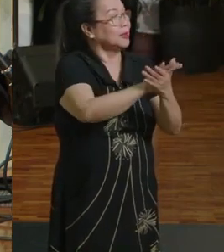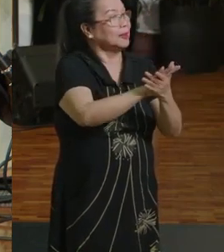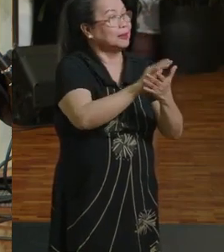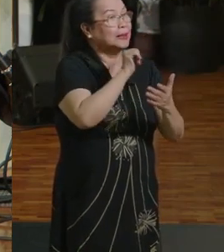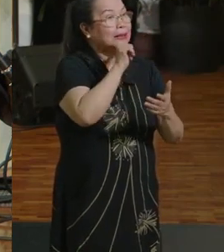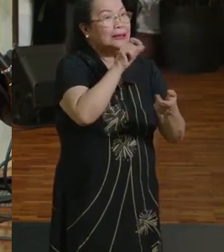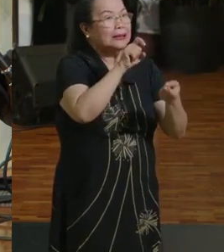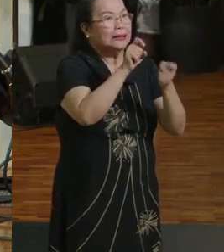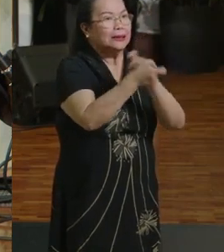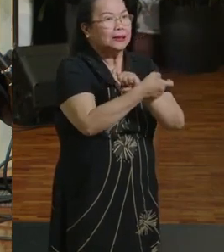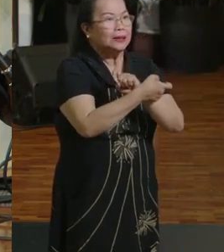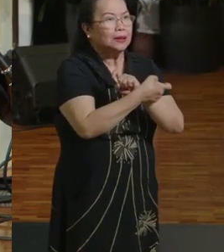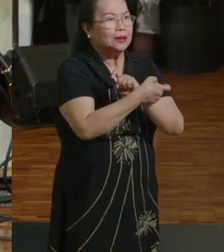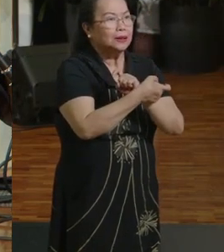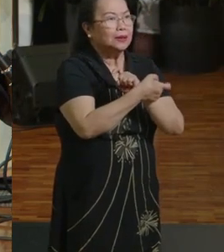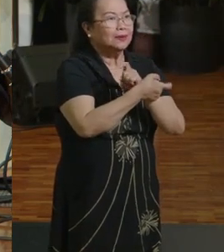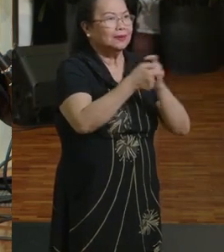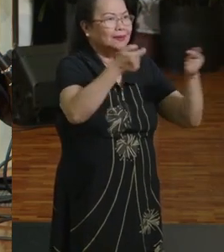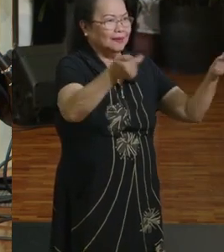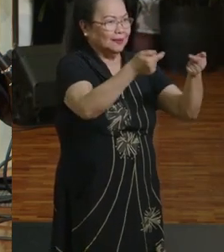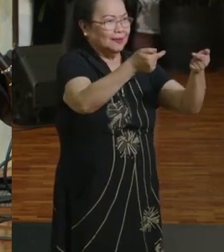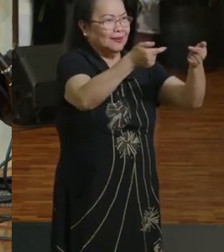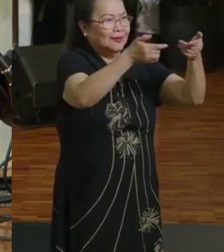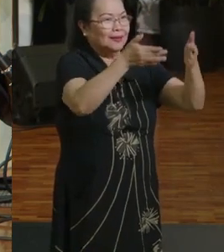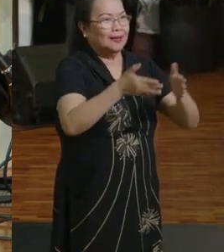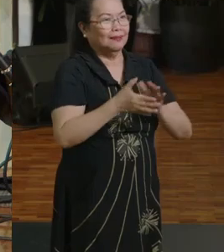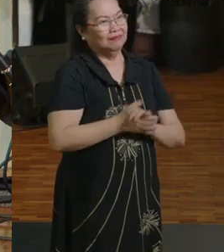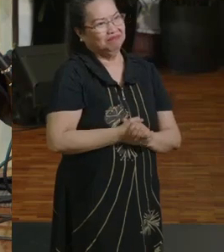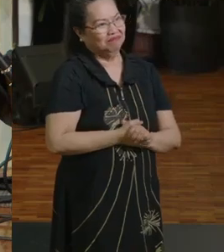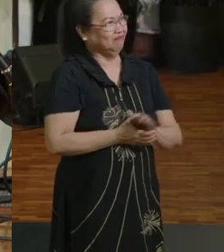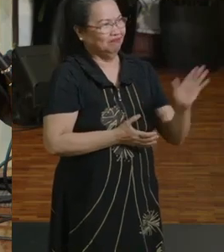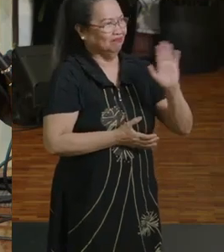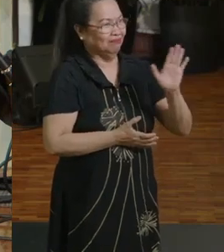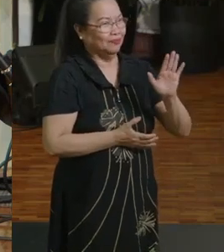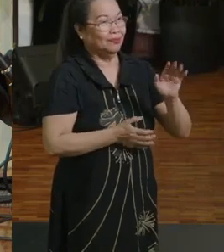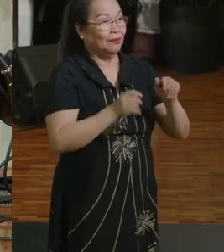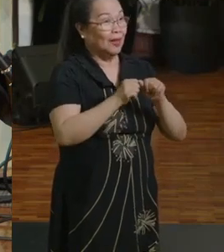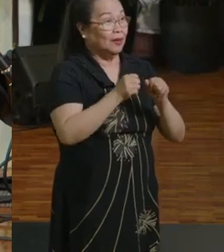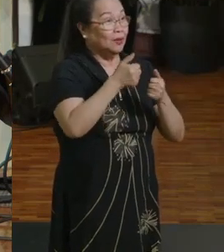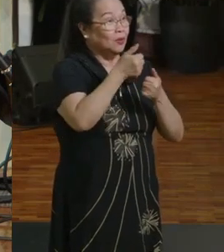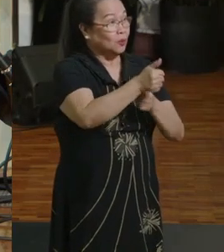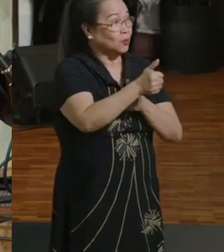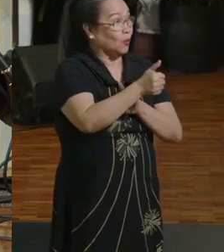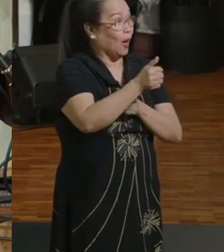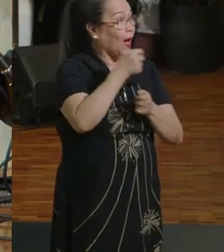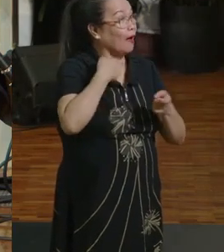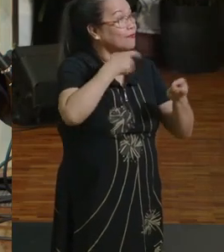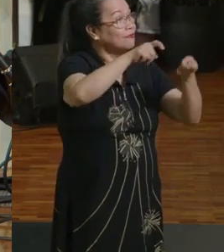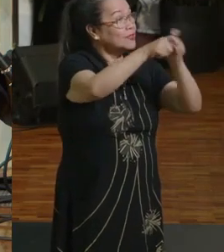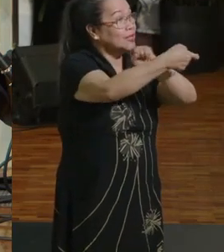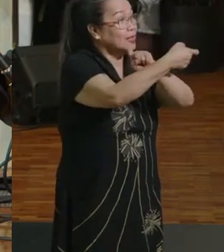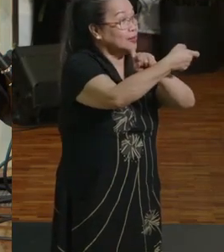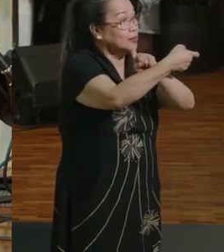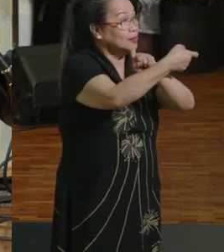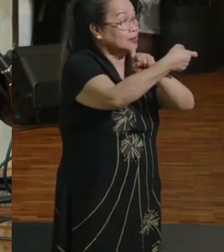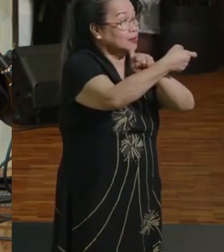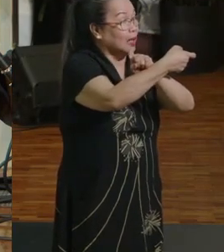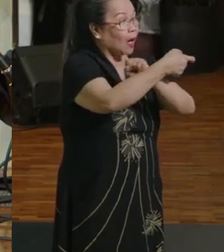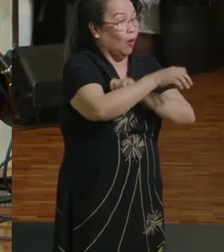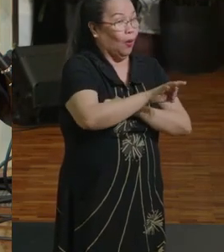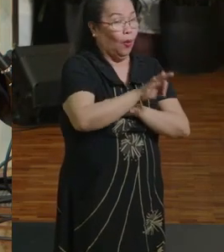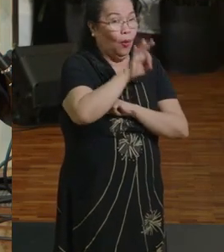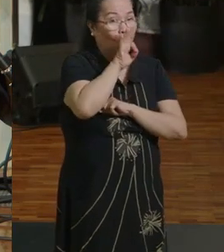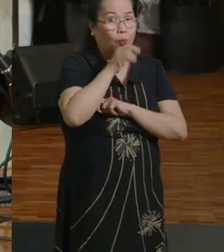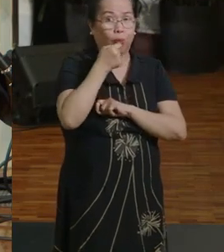binago ng fall, ng pagiging makasalanan nila. So datapwat merong nagbago pagkatapos nilang mahulog sa kasalanan